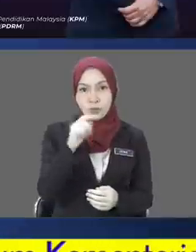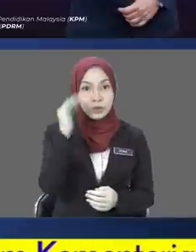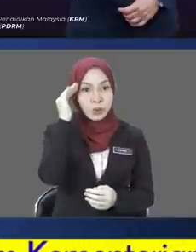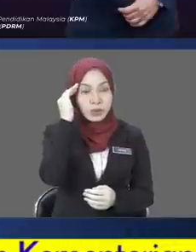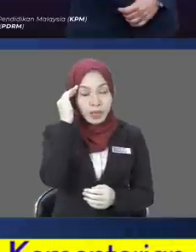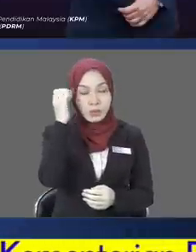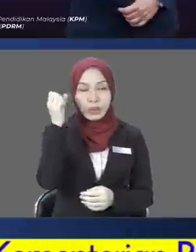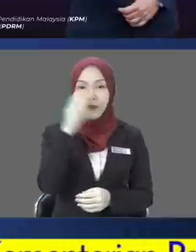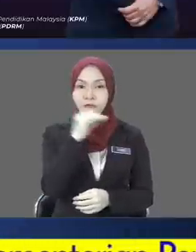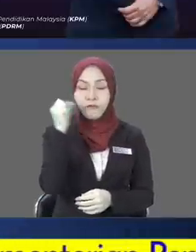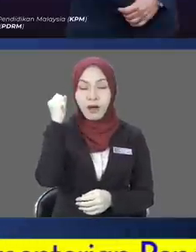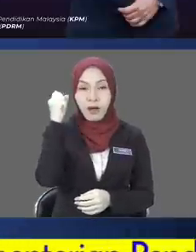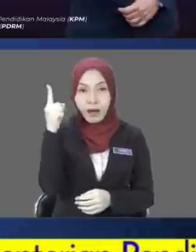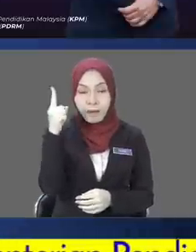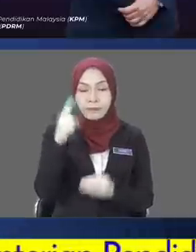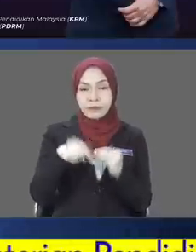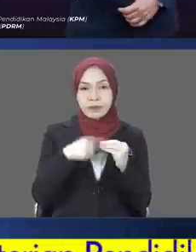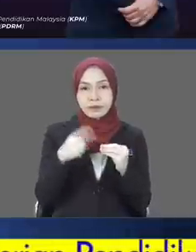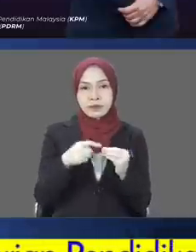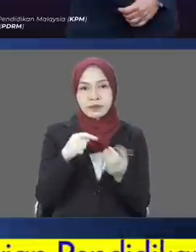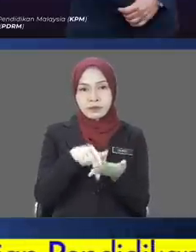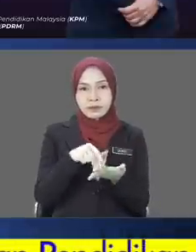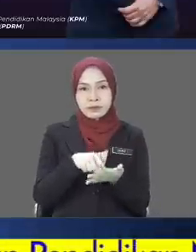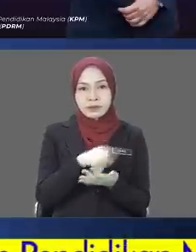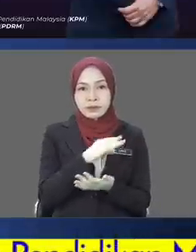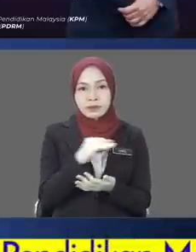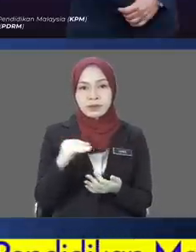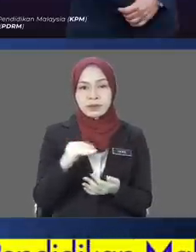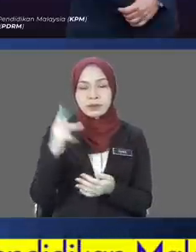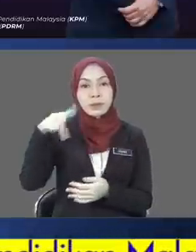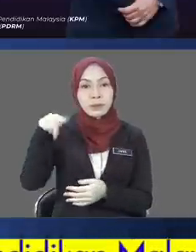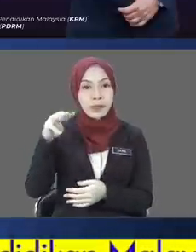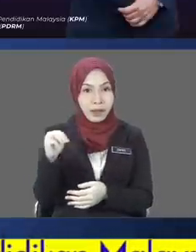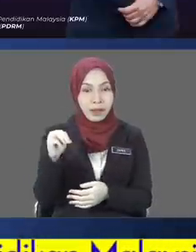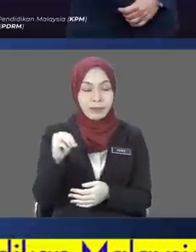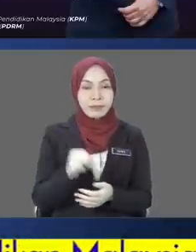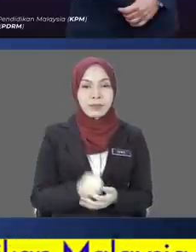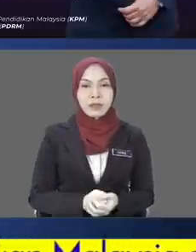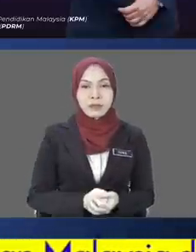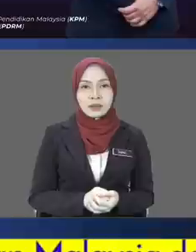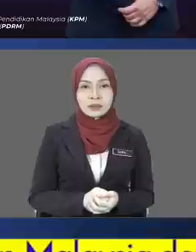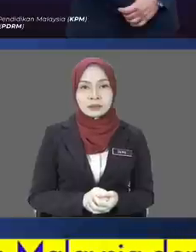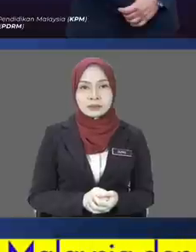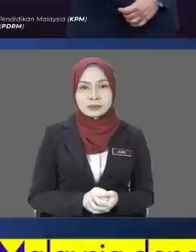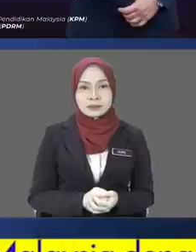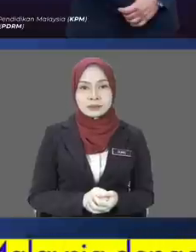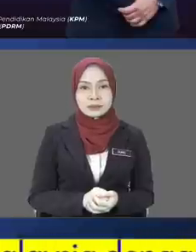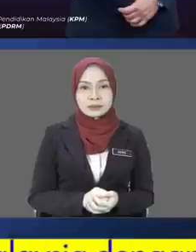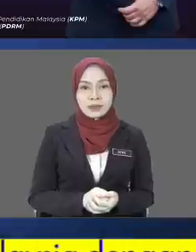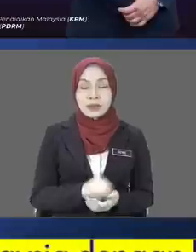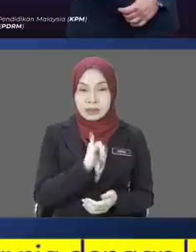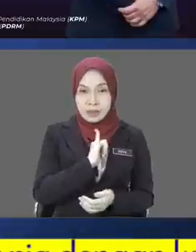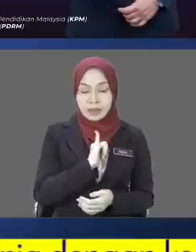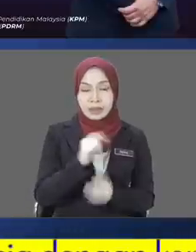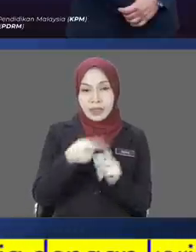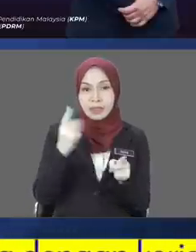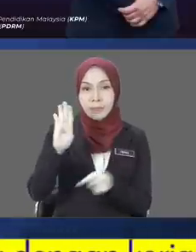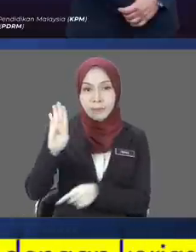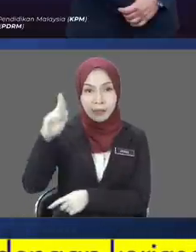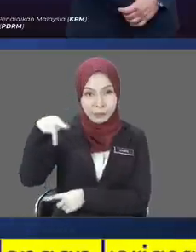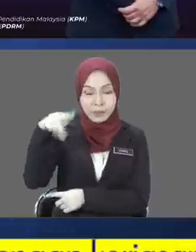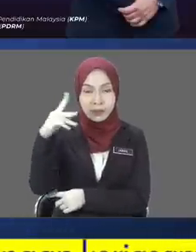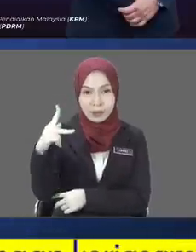sebenarnya tidak bersendirian atau insilo dalam pelaksanaan bias ini saya bagi PH bahagian pembangunan